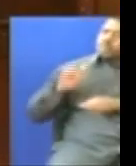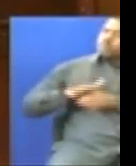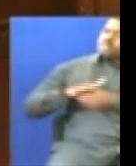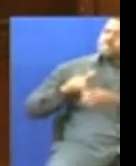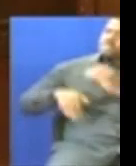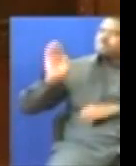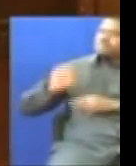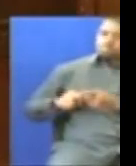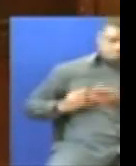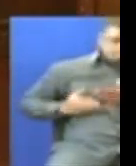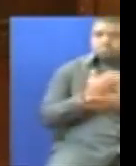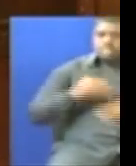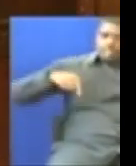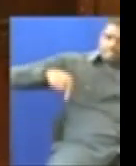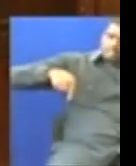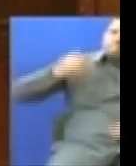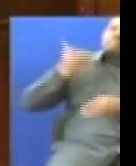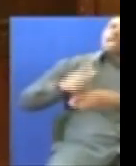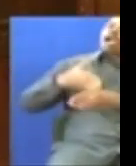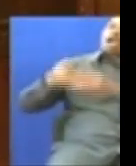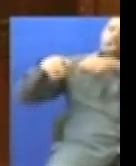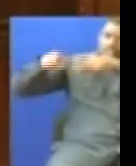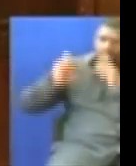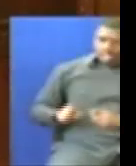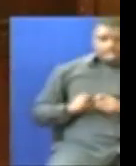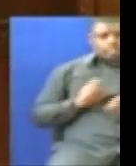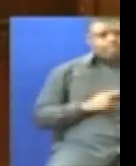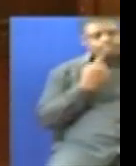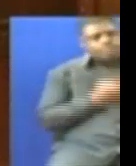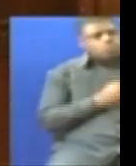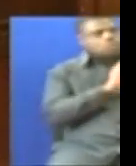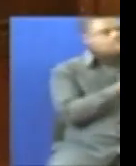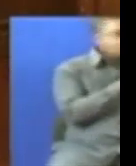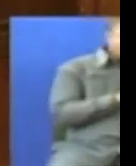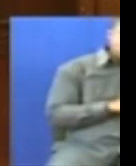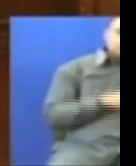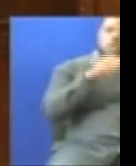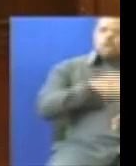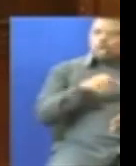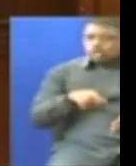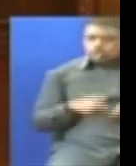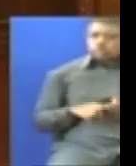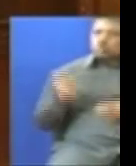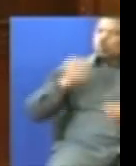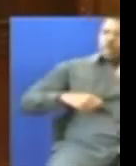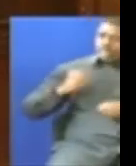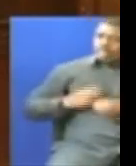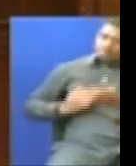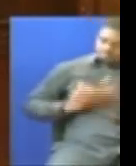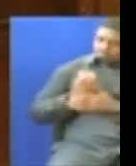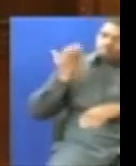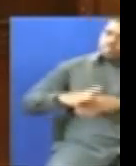Uganda, Southern Sudan na mashariki ya Kongo, kupitia reli hii ambayo sasa imefufuliwa ya kutoka